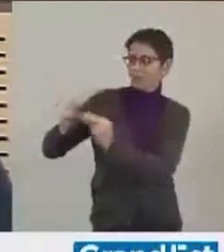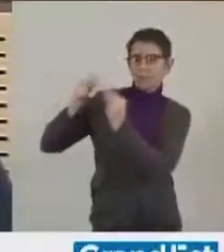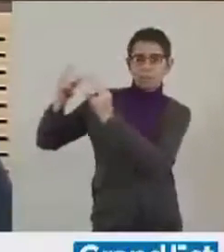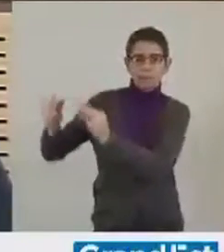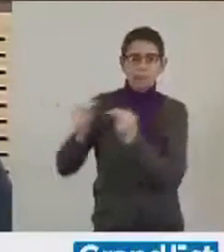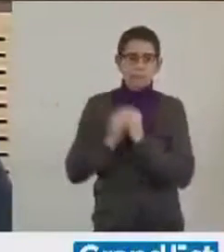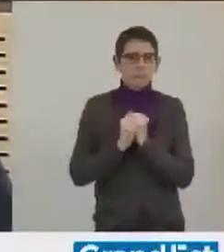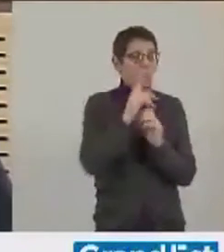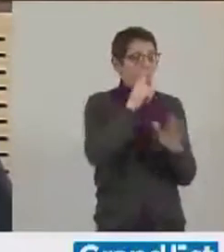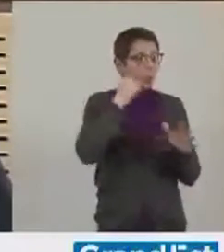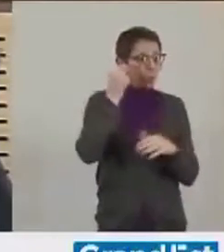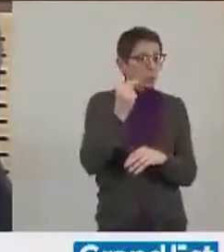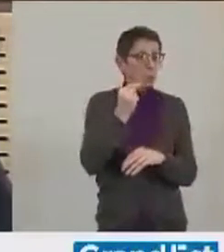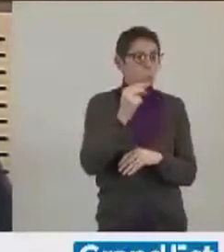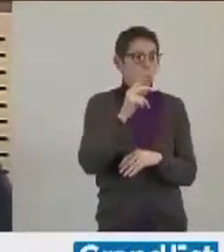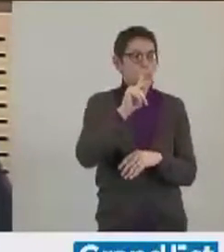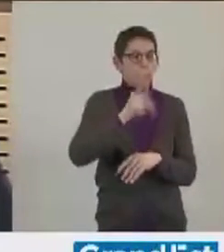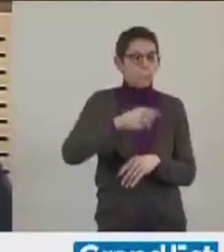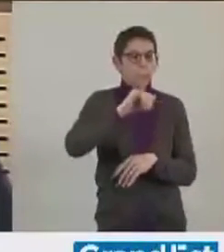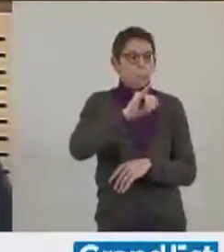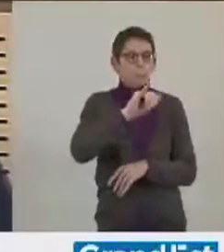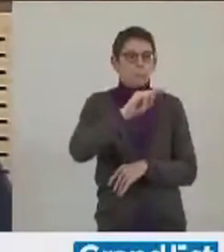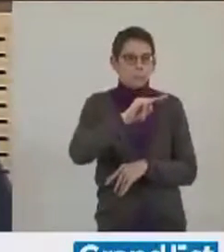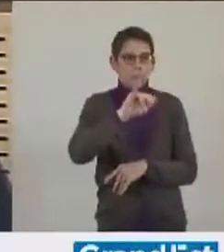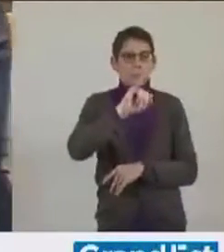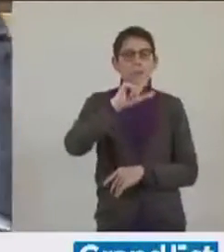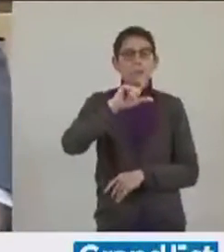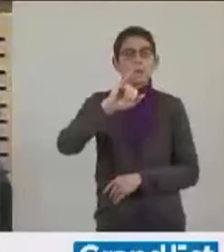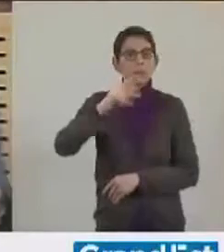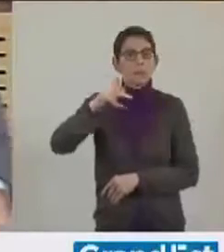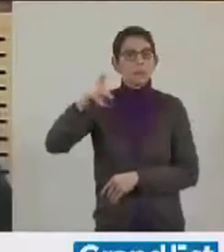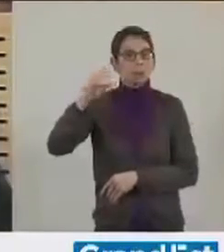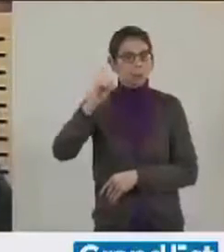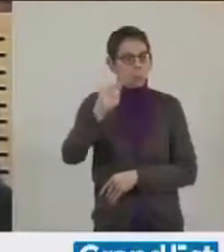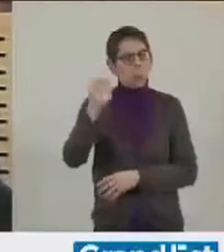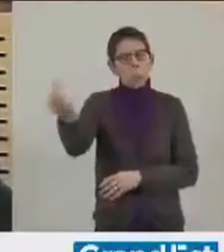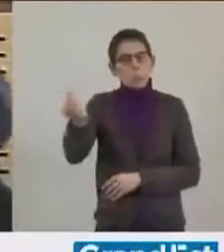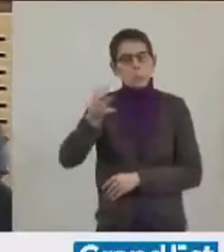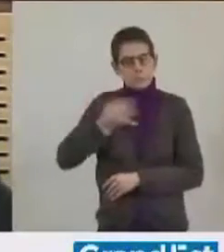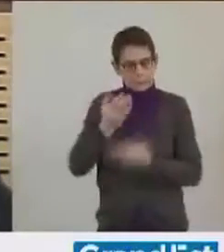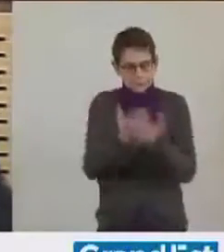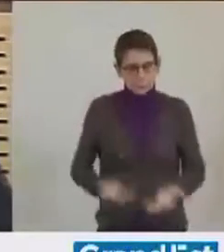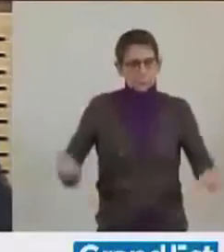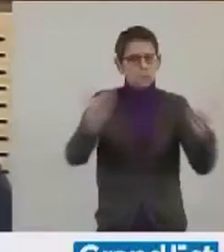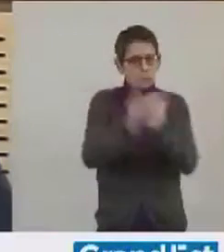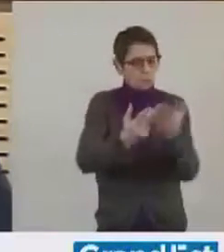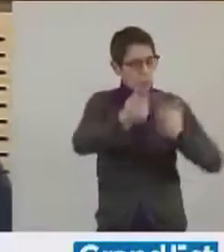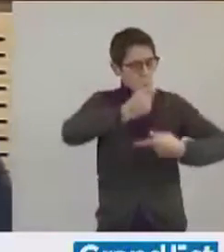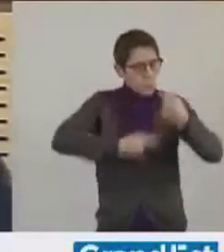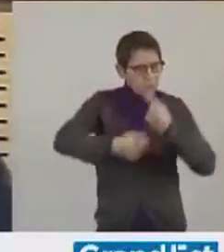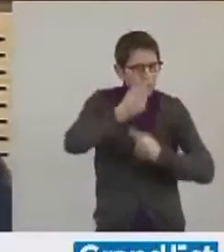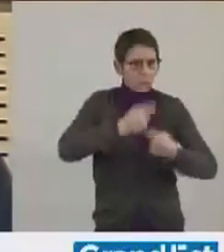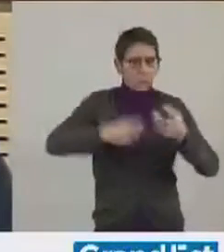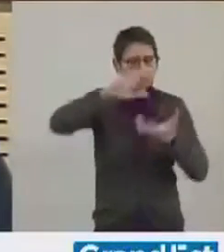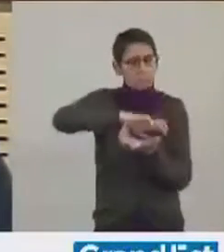Monsieur Philippot, vous disiez la situation économique nécessite est très compliquée, complexe, difficile